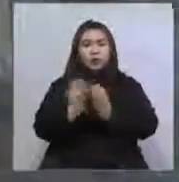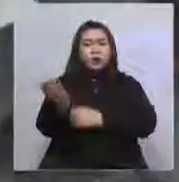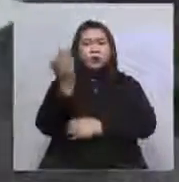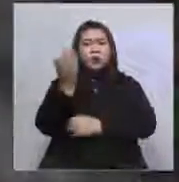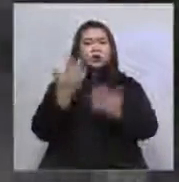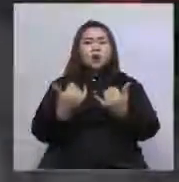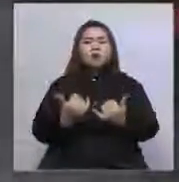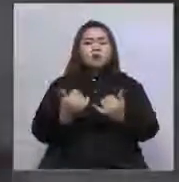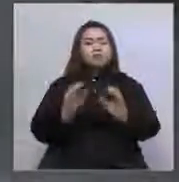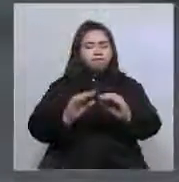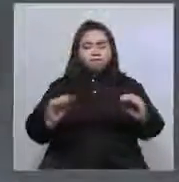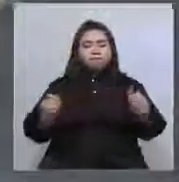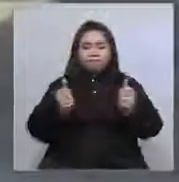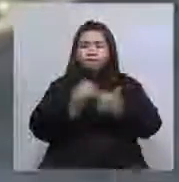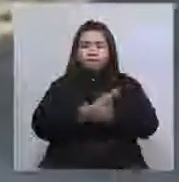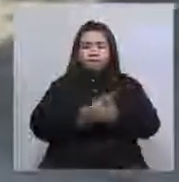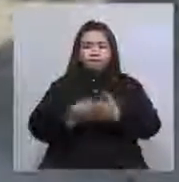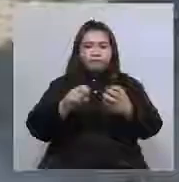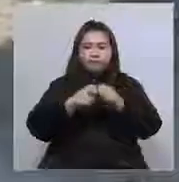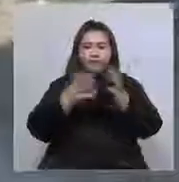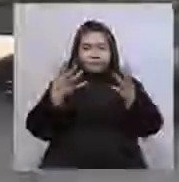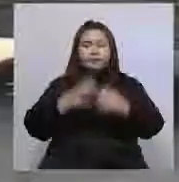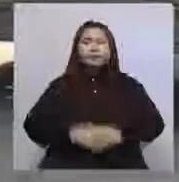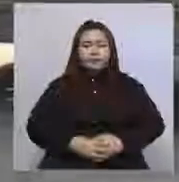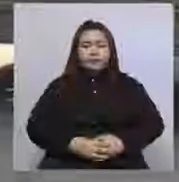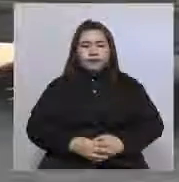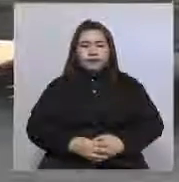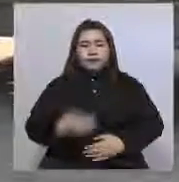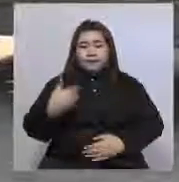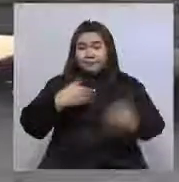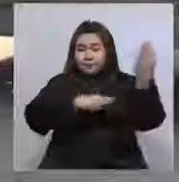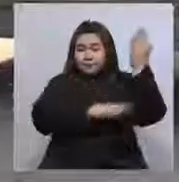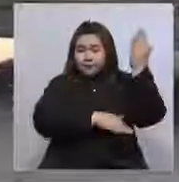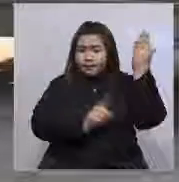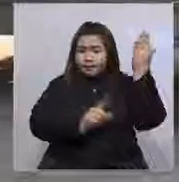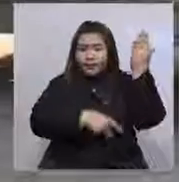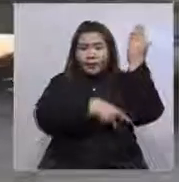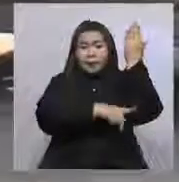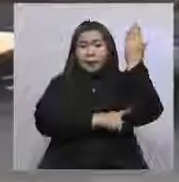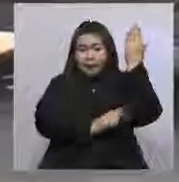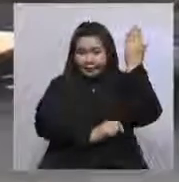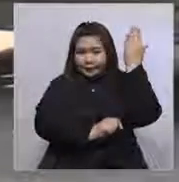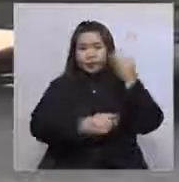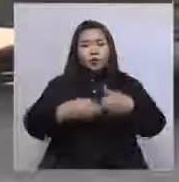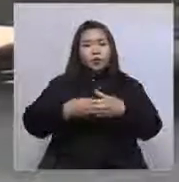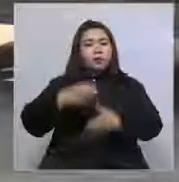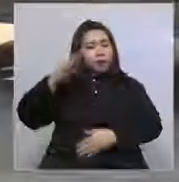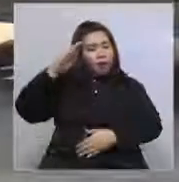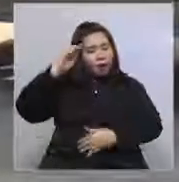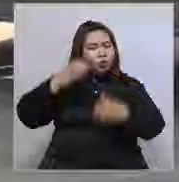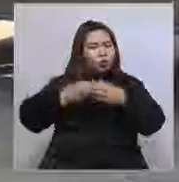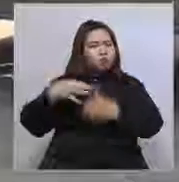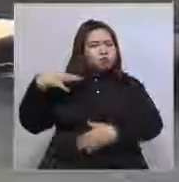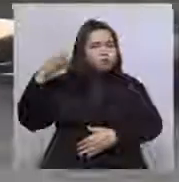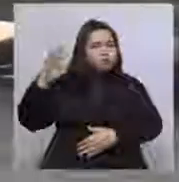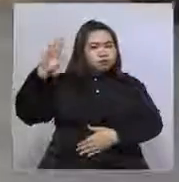วงเช้าก็เป็นไปด้วยความเรียบร้อยค่ะ มาดูอีกหนึ่งจังหวัดภาคใต้นะครับที่ปัตตานีกำลังทหารและอาสาสมั